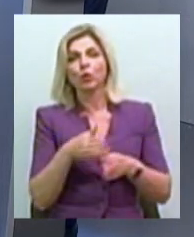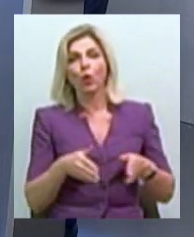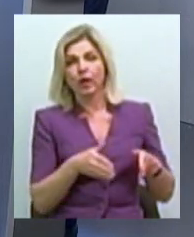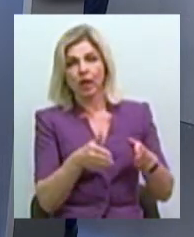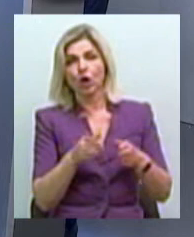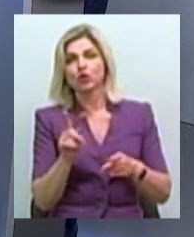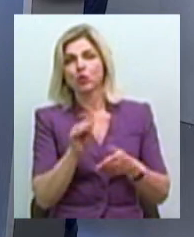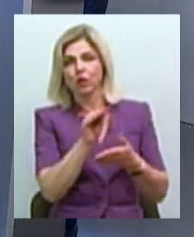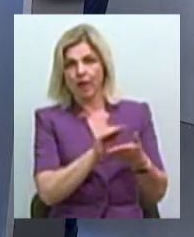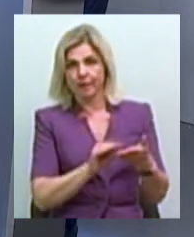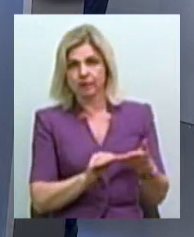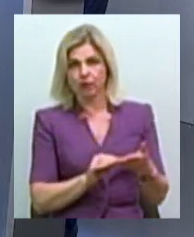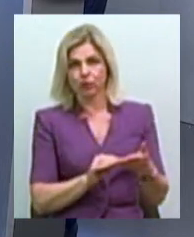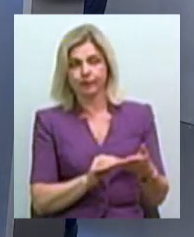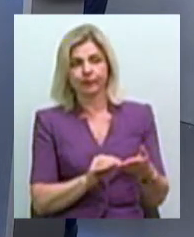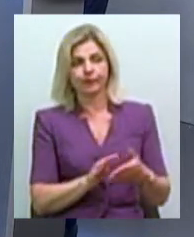у